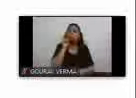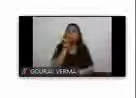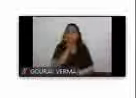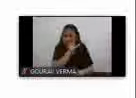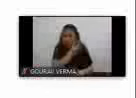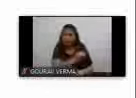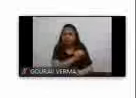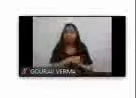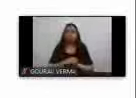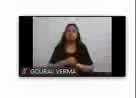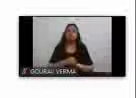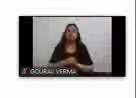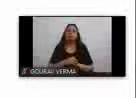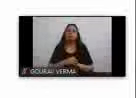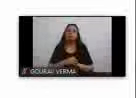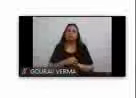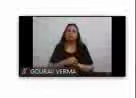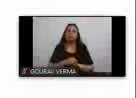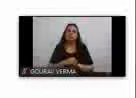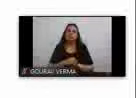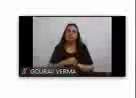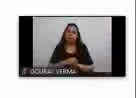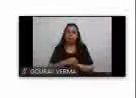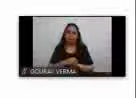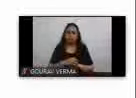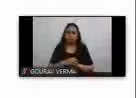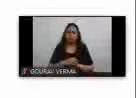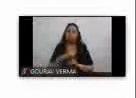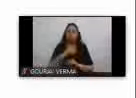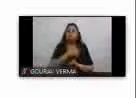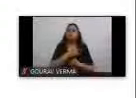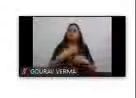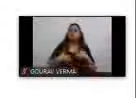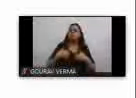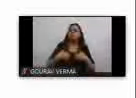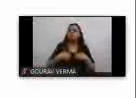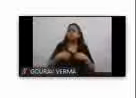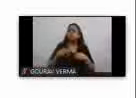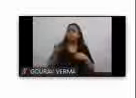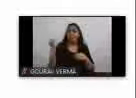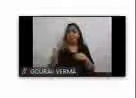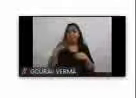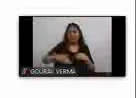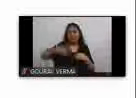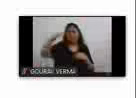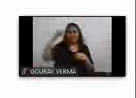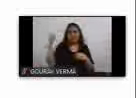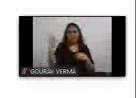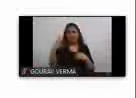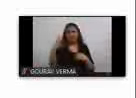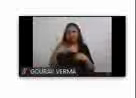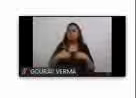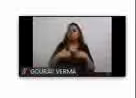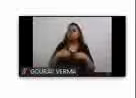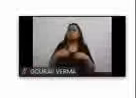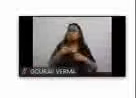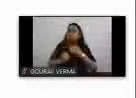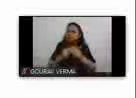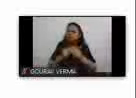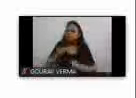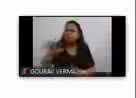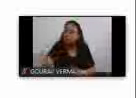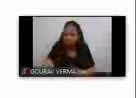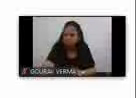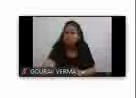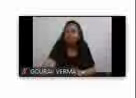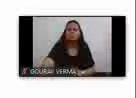Not showing interest in or not reaching to pick up objects by 5 months. 5 महीने के अंदर बच्चा बहुत खेलना